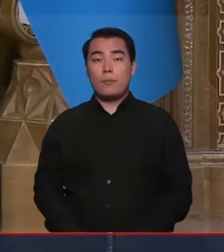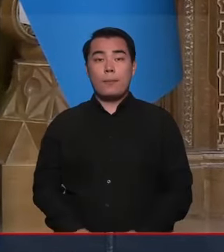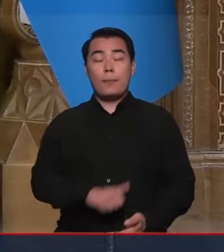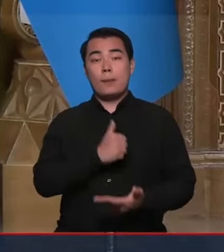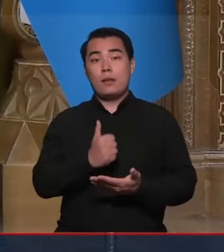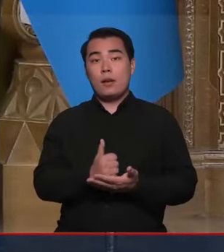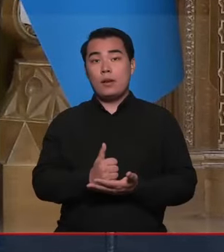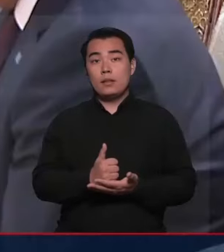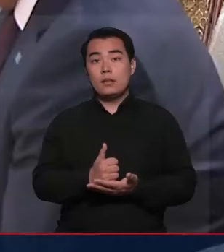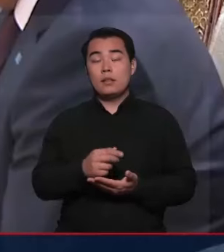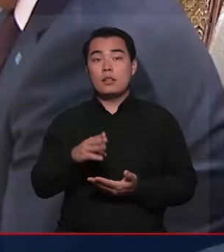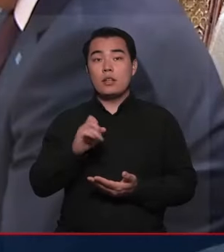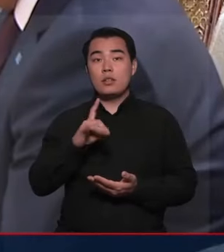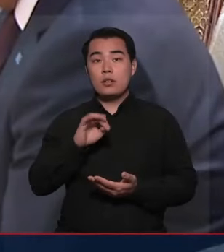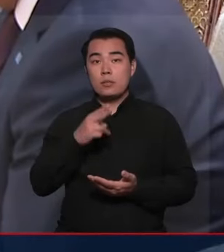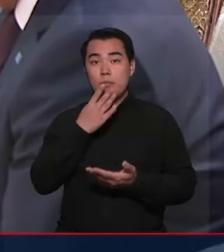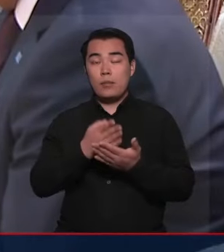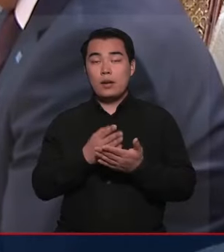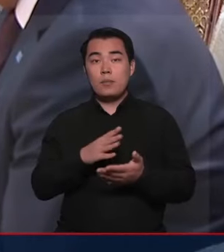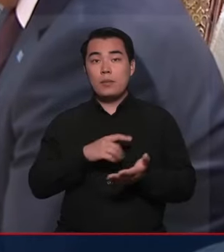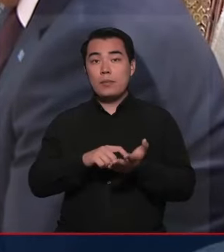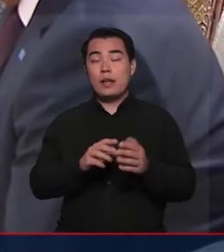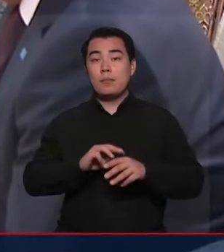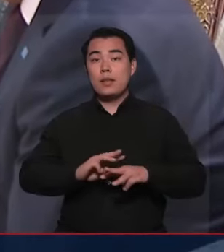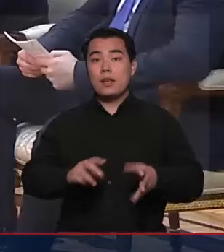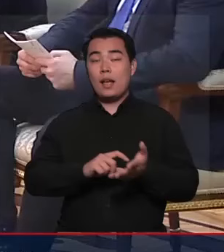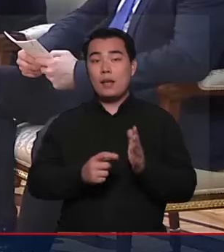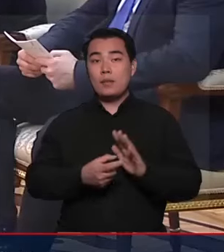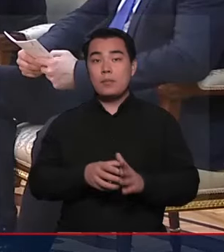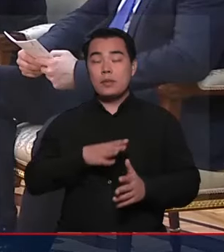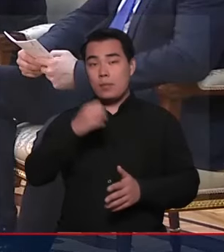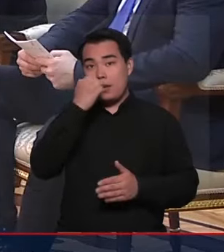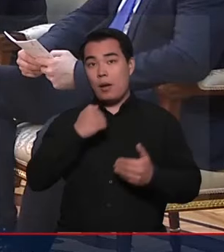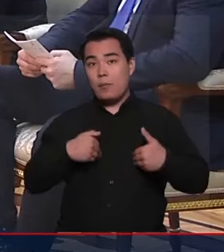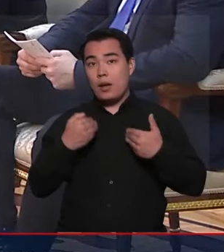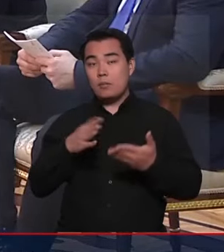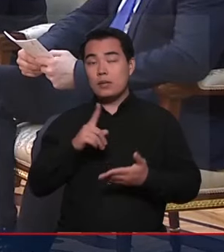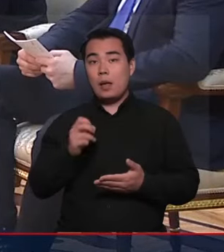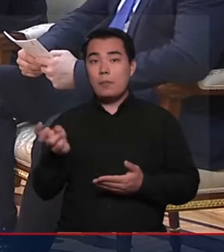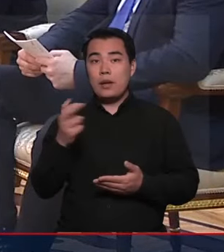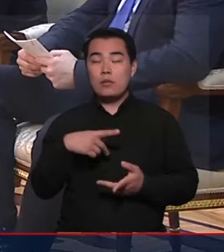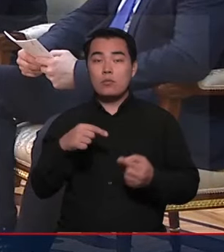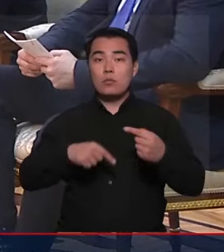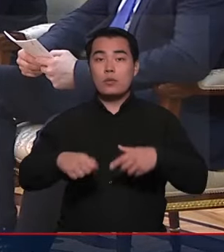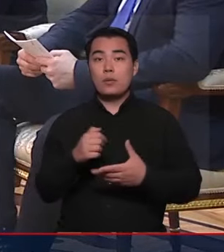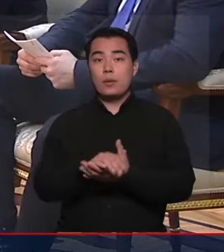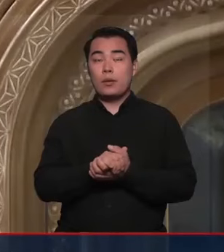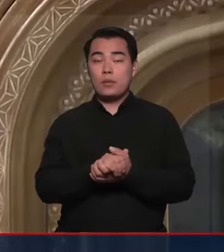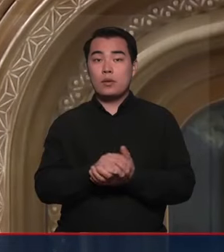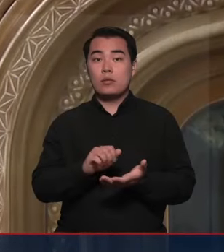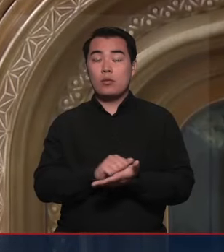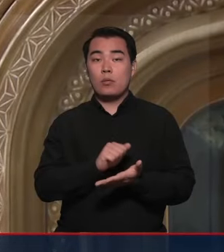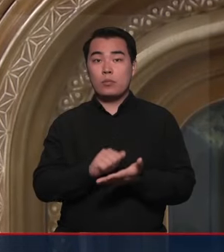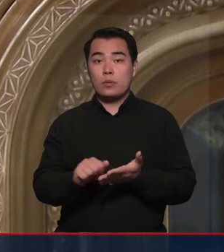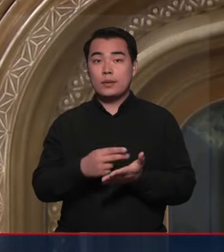Глава таджикского Кабмина, в свою очередь, поблагодарил нашего президента за визит, отметив заметный рост взаимовыгодных связей между